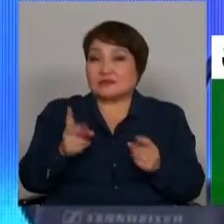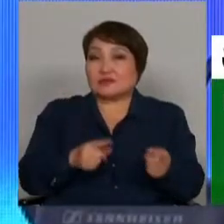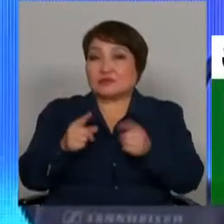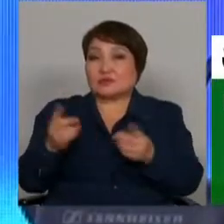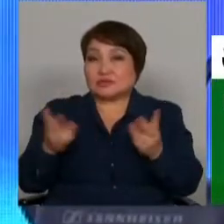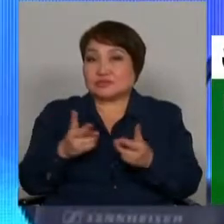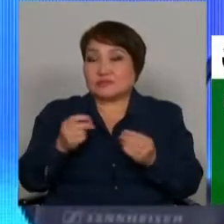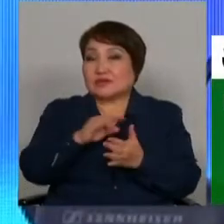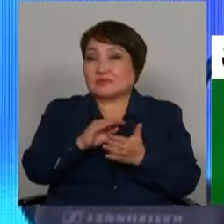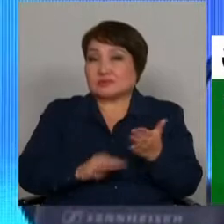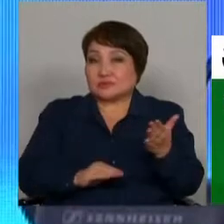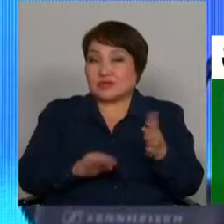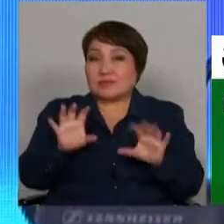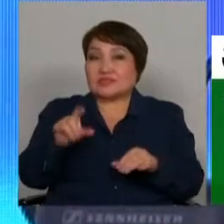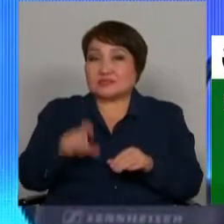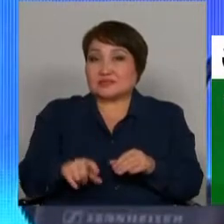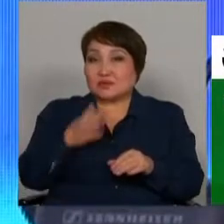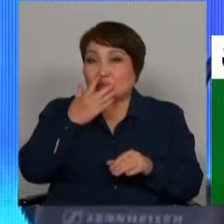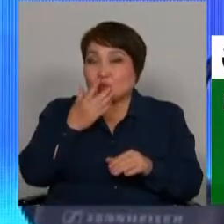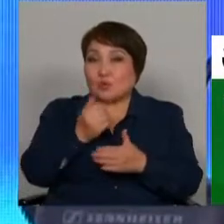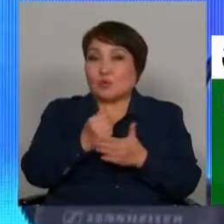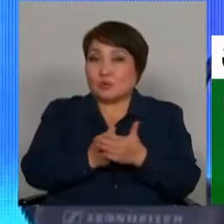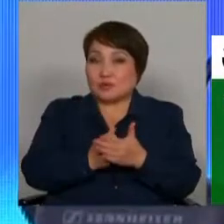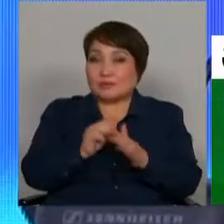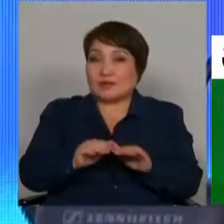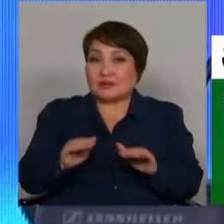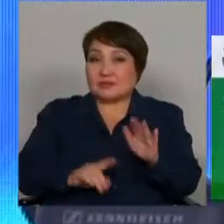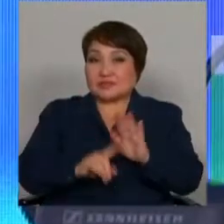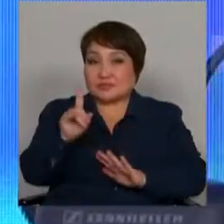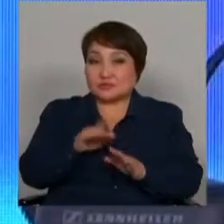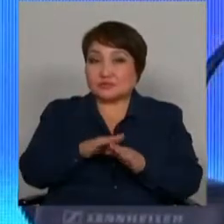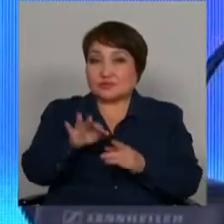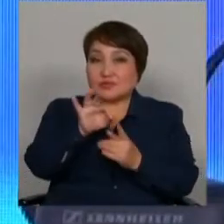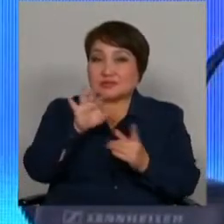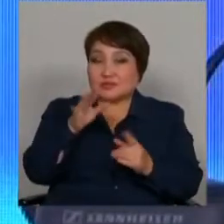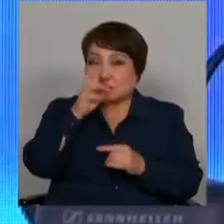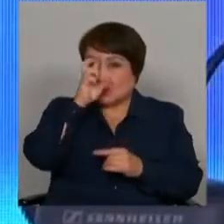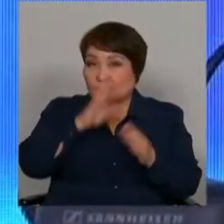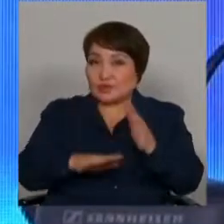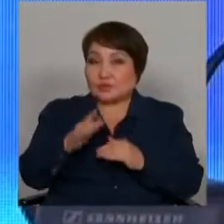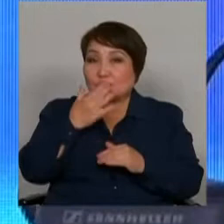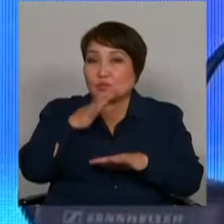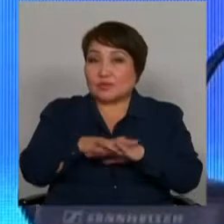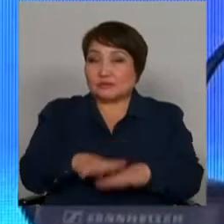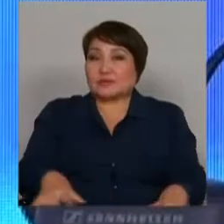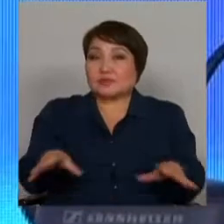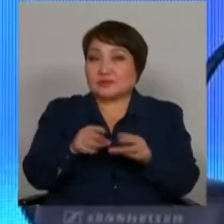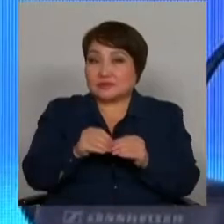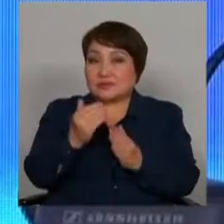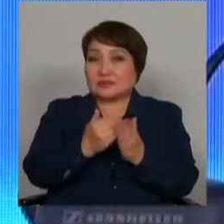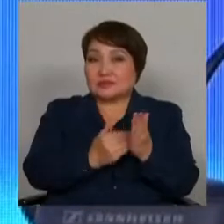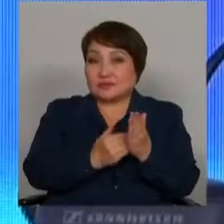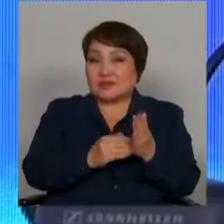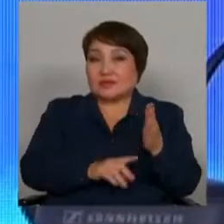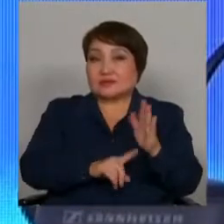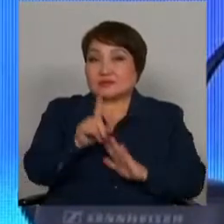пысықтап жатырмыз. Президенттің ұлттық қор балаларға бастамасын жүзеге асыру мақсатында үкімет ұлттық банкпен бірлесіп бағдарламаны іске қосу жұмыстарын